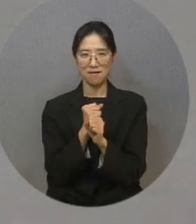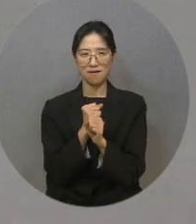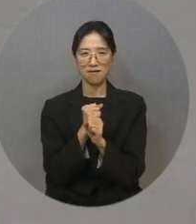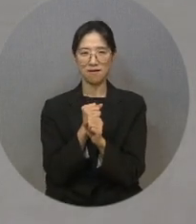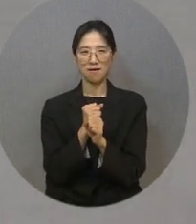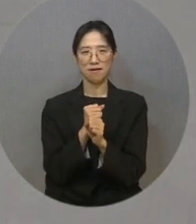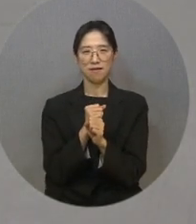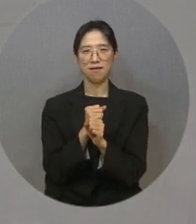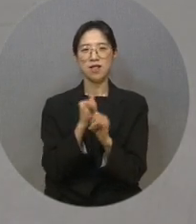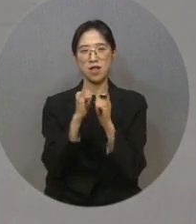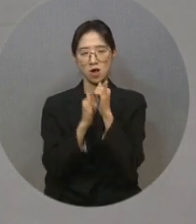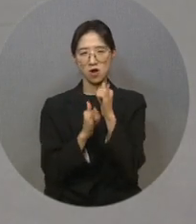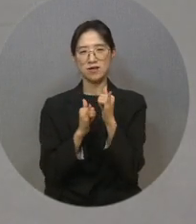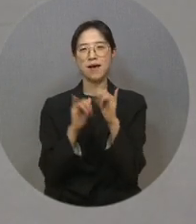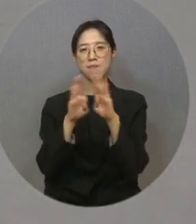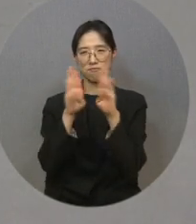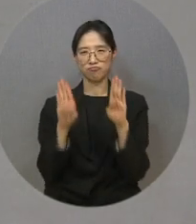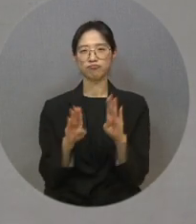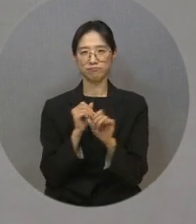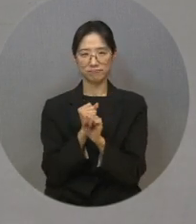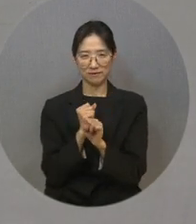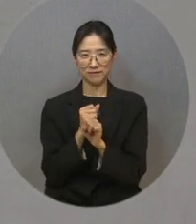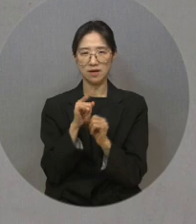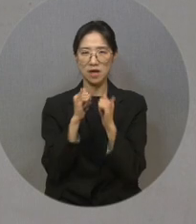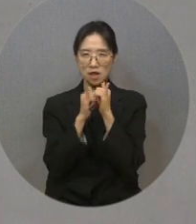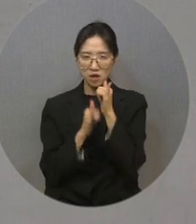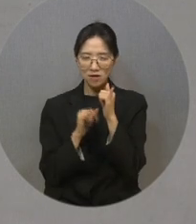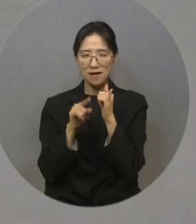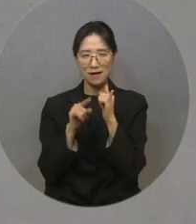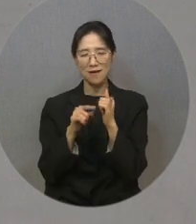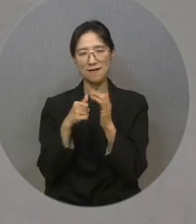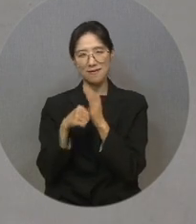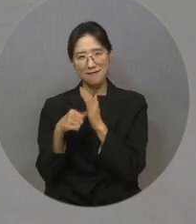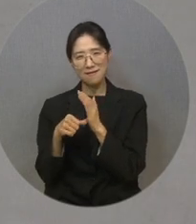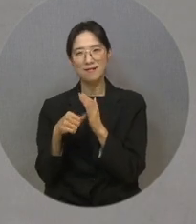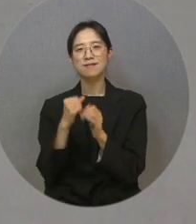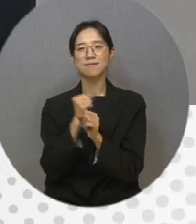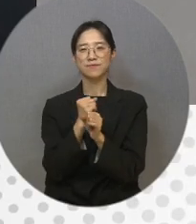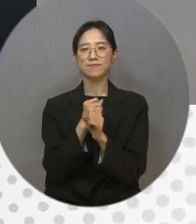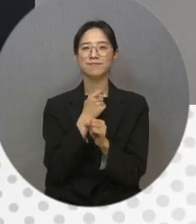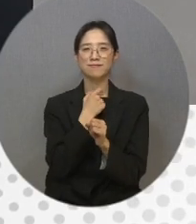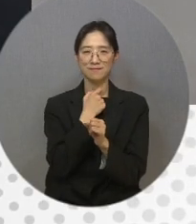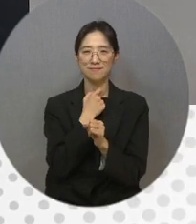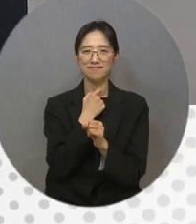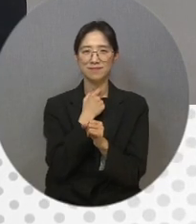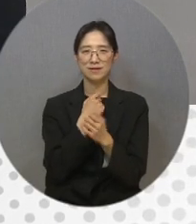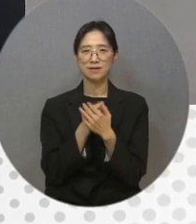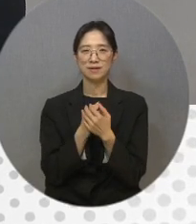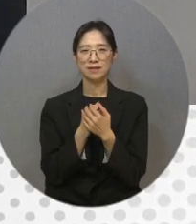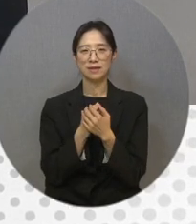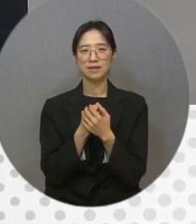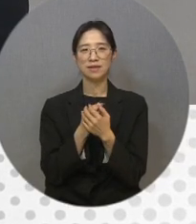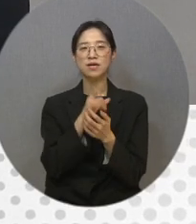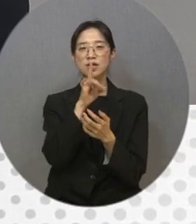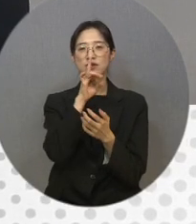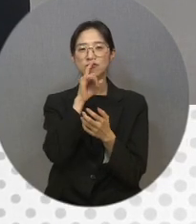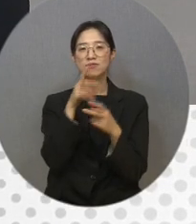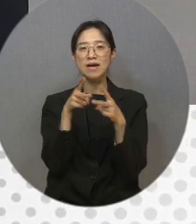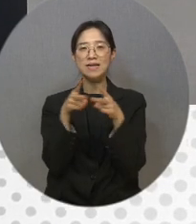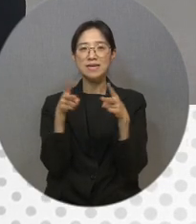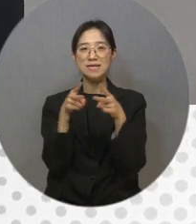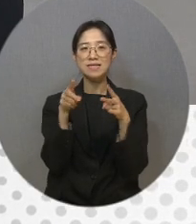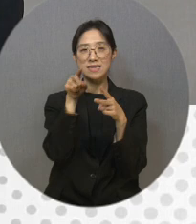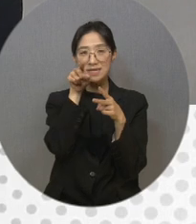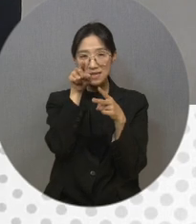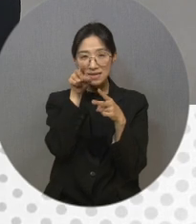우리 역사 박물관을 만들고 그거의 역사의 흔적을 좀 만들자라는 차원에서 했는데 제일 2층에 있는 정중앙에 있는